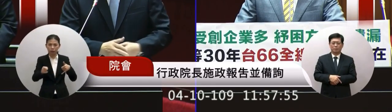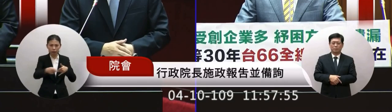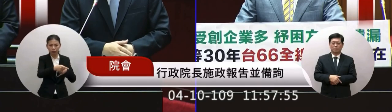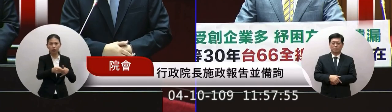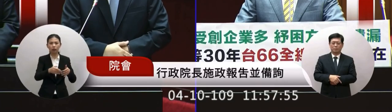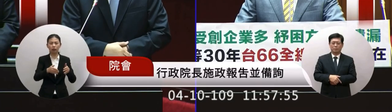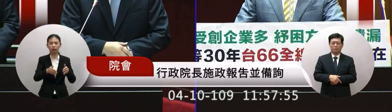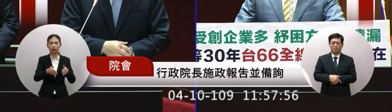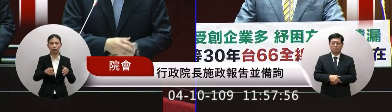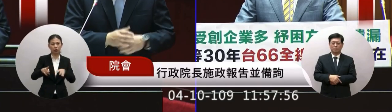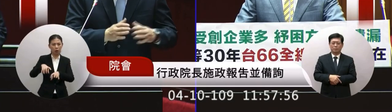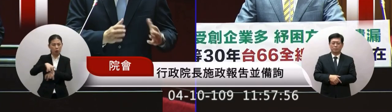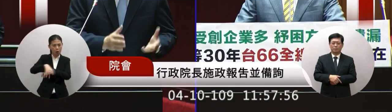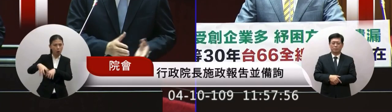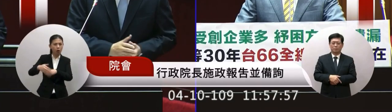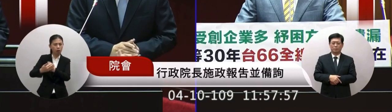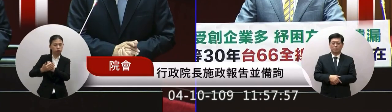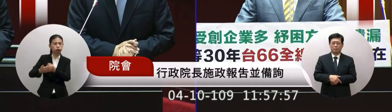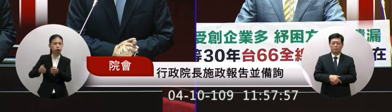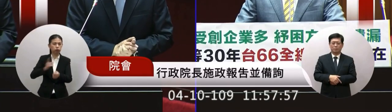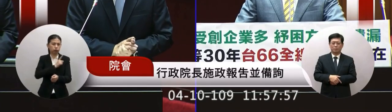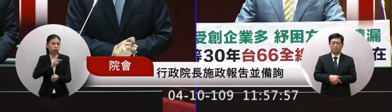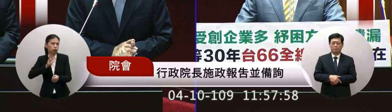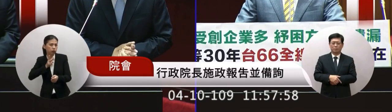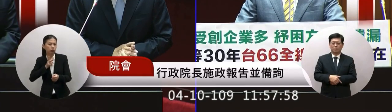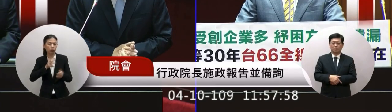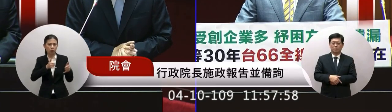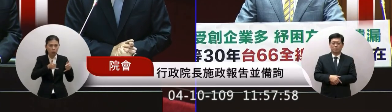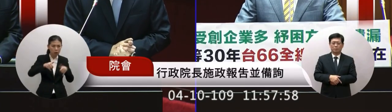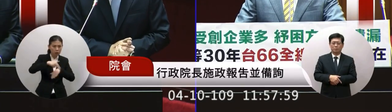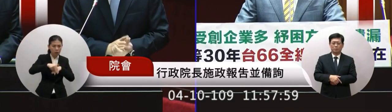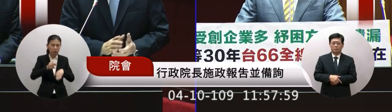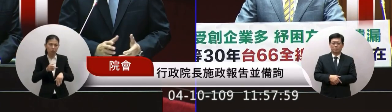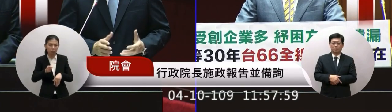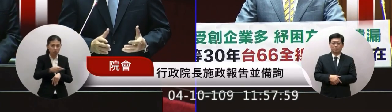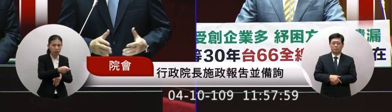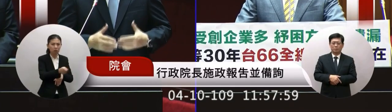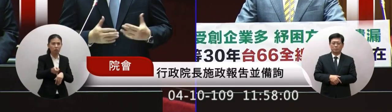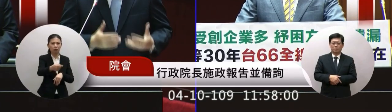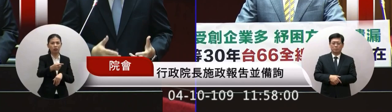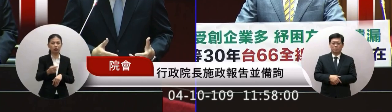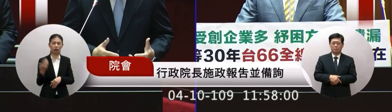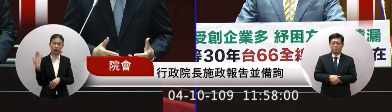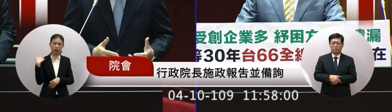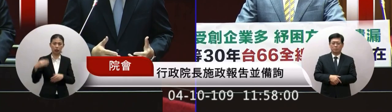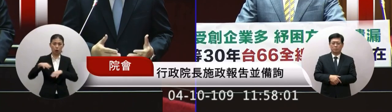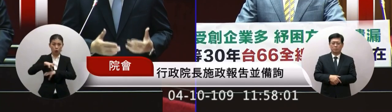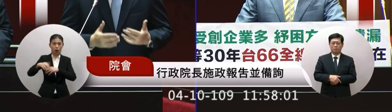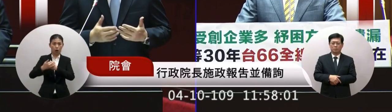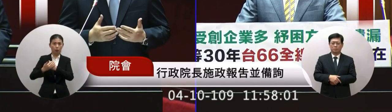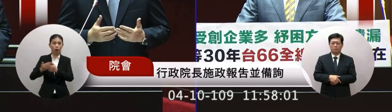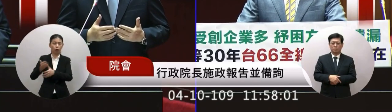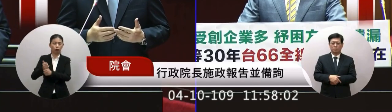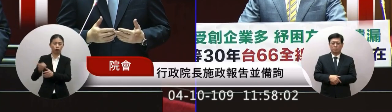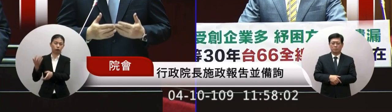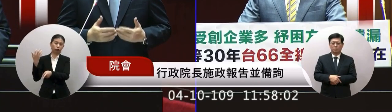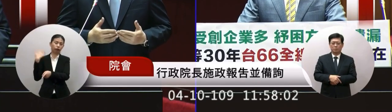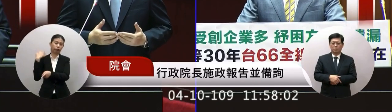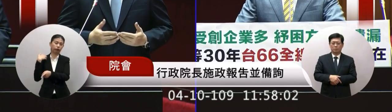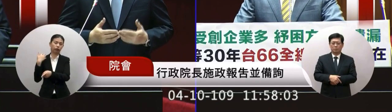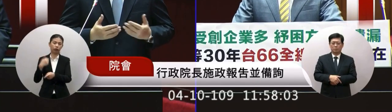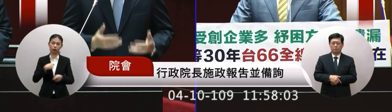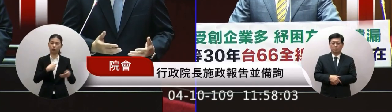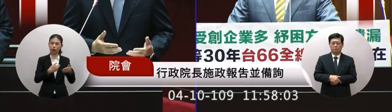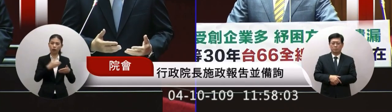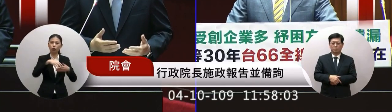回避那些可能生态的考量。那过去是这个是环保署的事，我们交通部基本